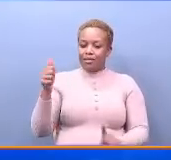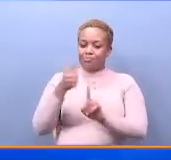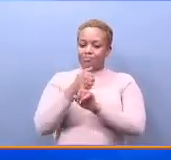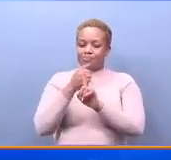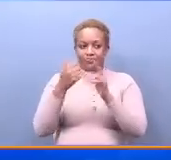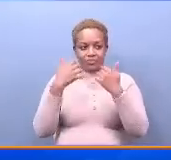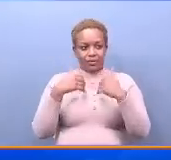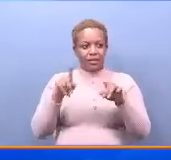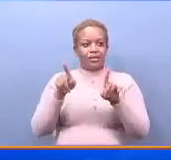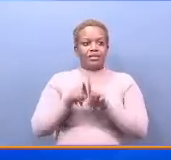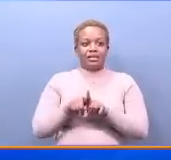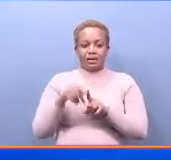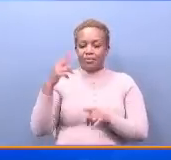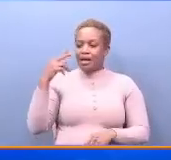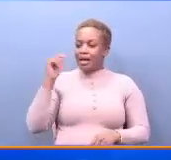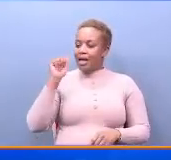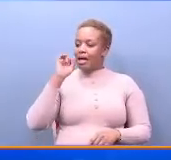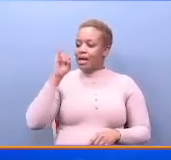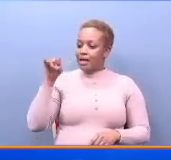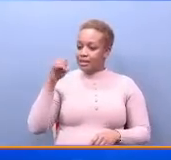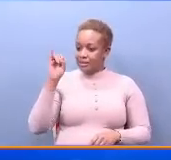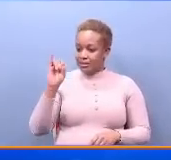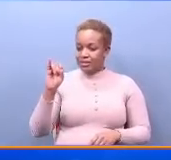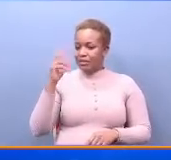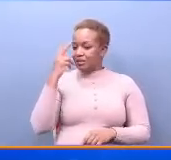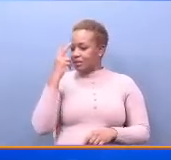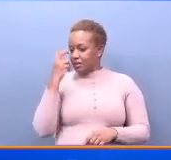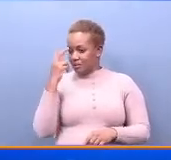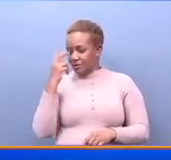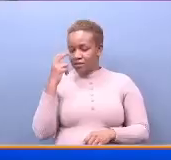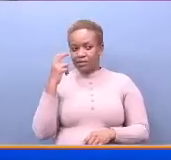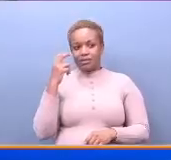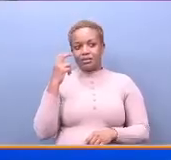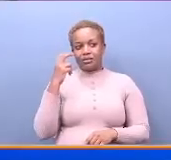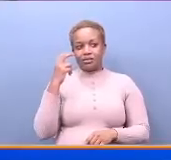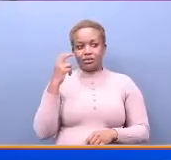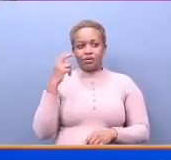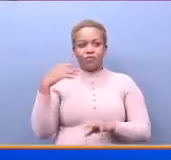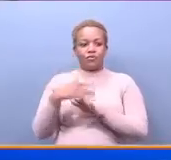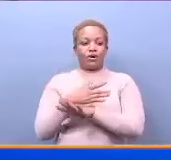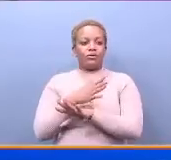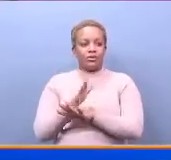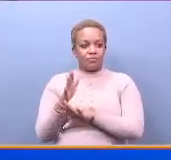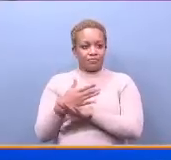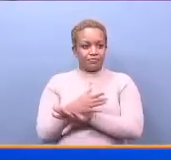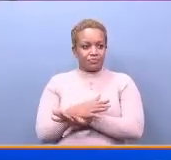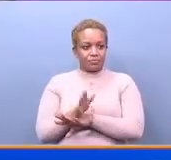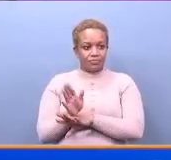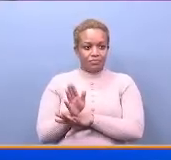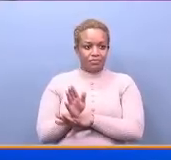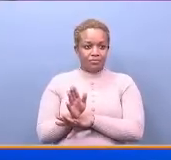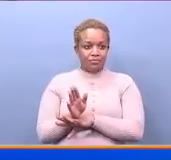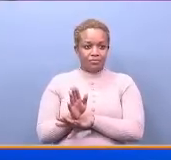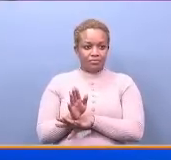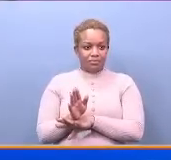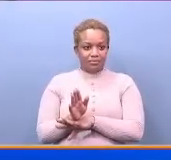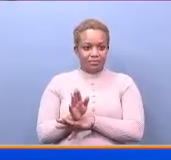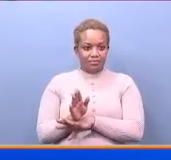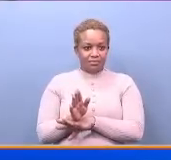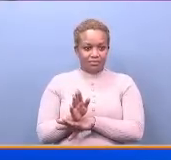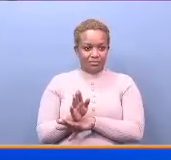Haji huyo suspect wa fraud, yeye ni suspect wa fraud Nurdin. Tutakubali. No, si ameenda aliniongelea jana. Umesema